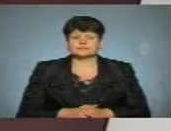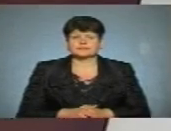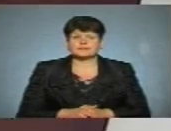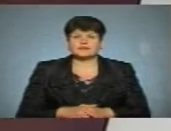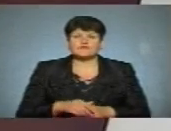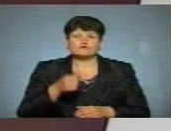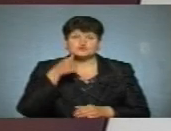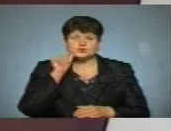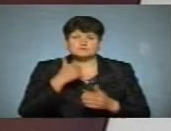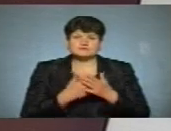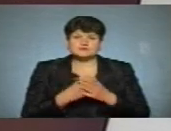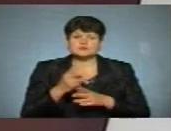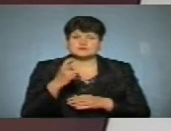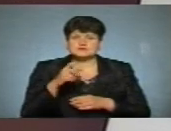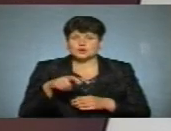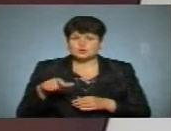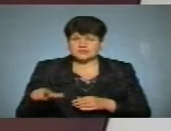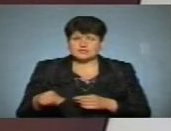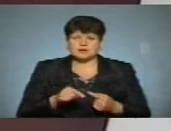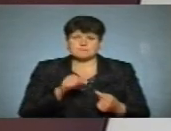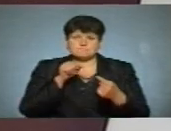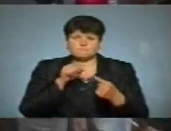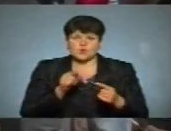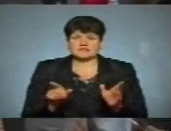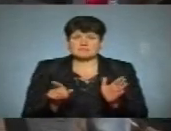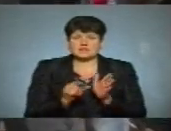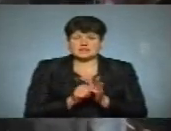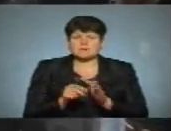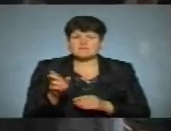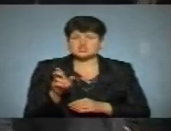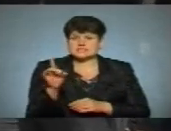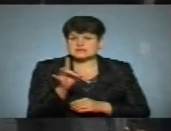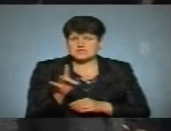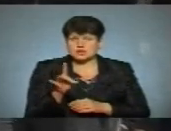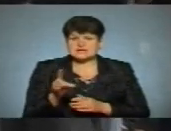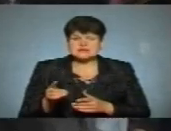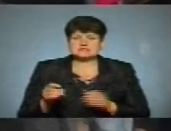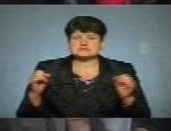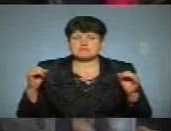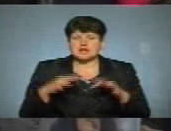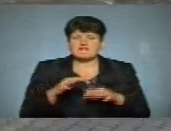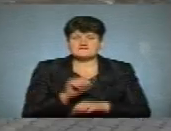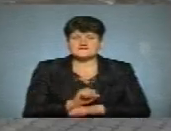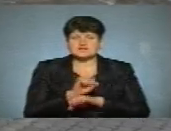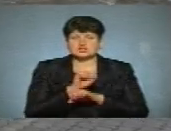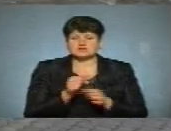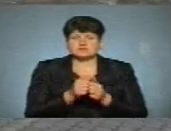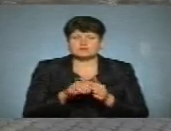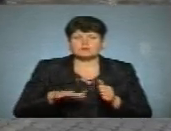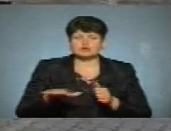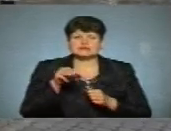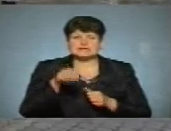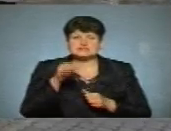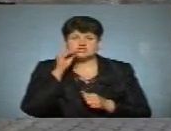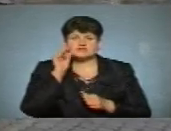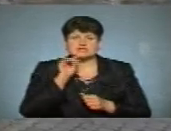Нагадаю, вчора близько 200 людей, які проти приєднання до Бережанського району, збиралися на Віче на площі Тараса Шевченка у